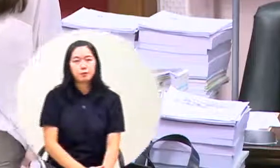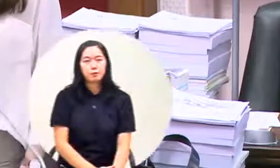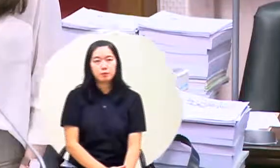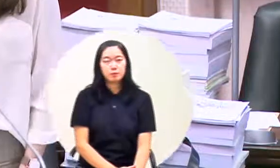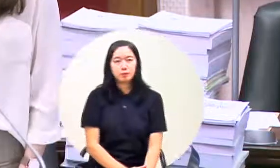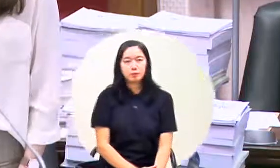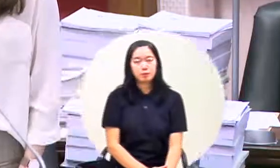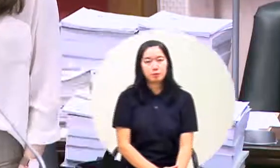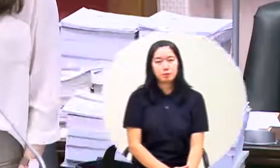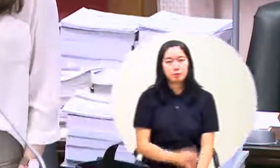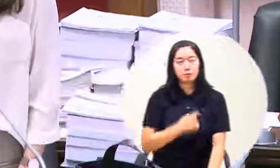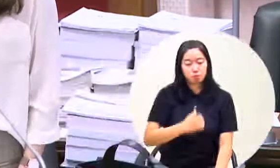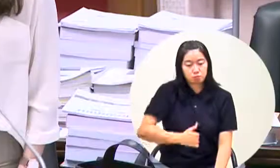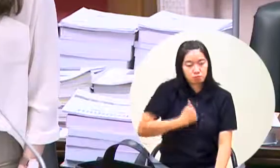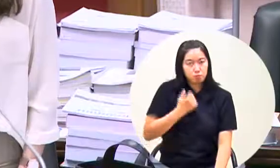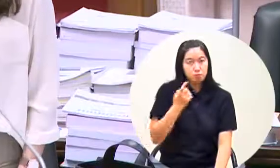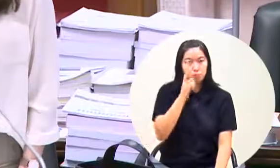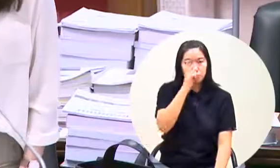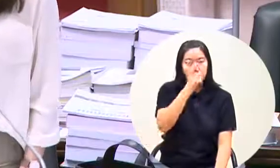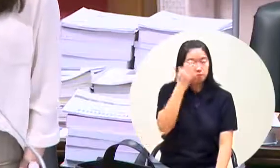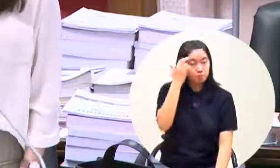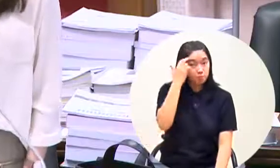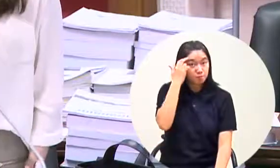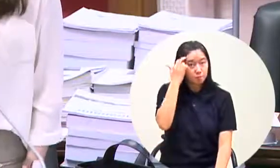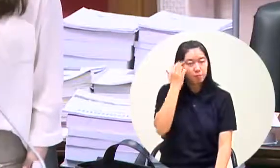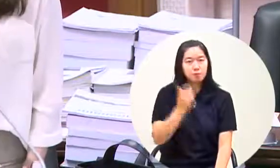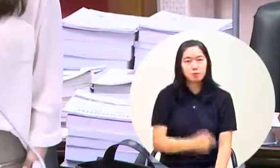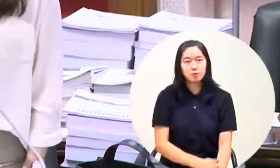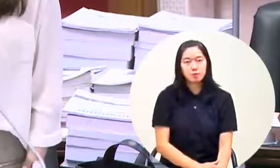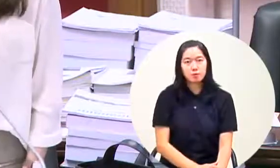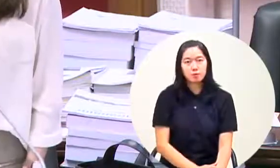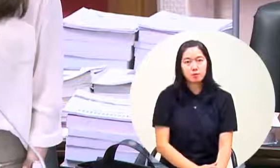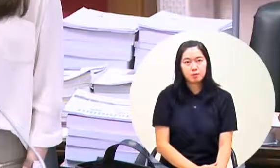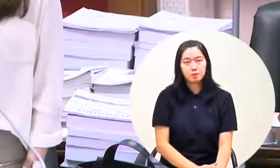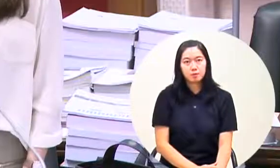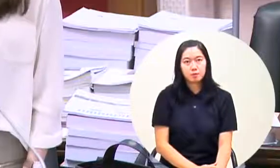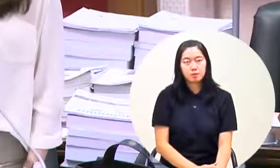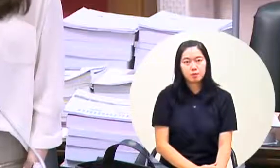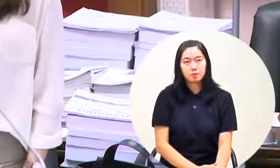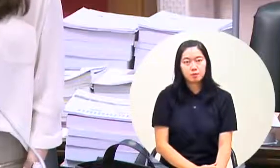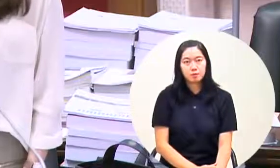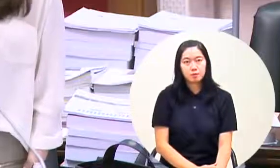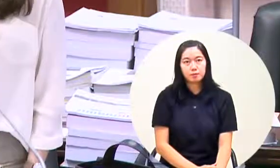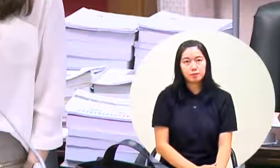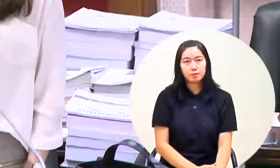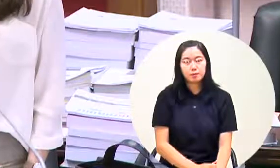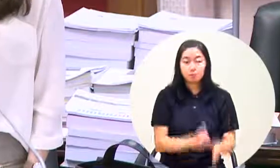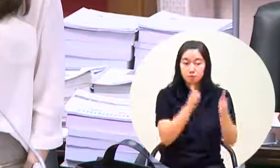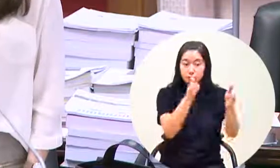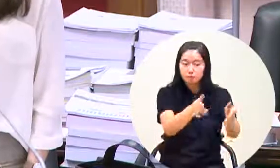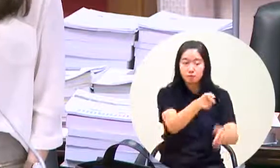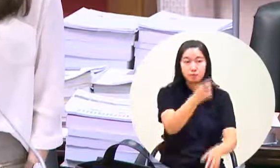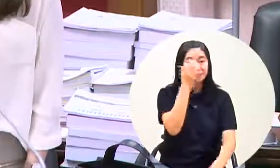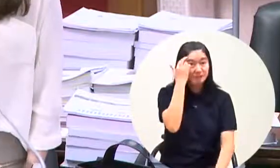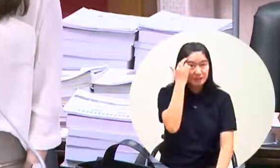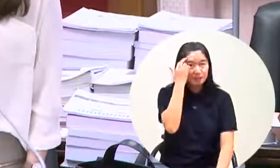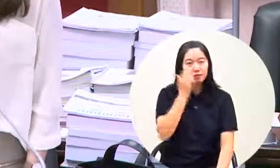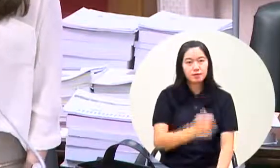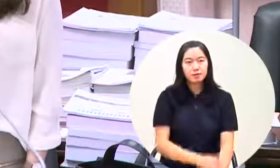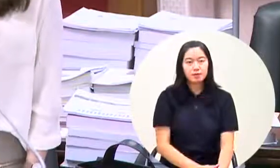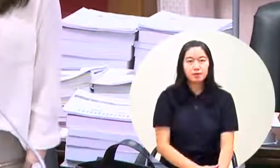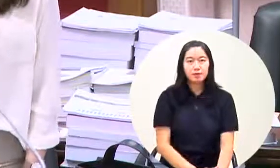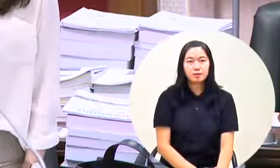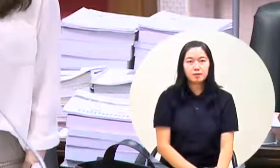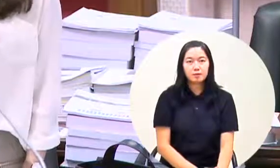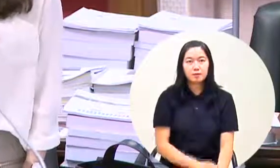我真的认为一个主观，我再跟你重复那一句话，如果以你这么坚持，像跟中